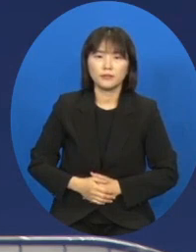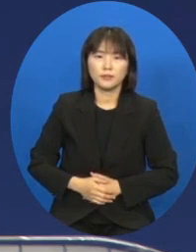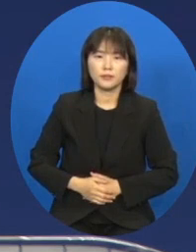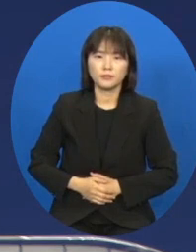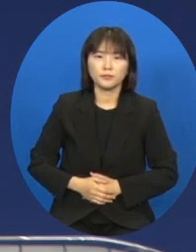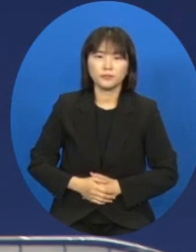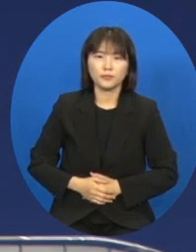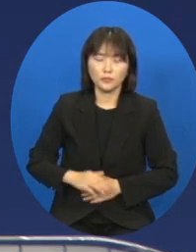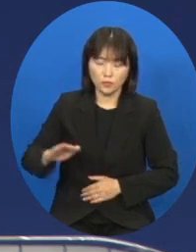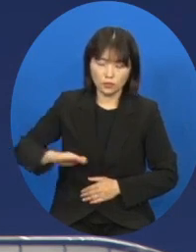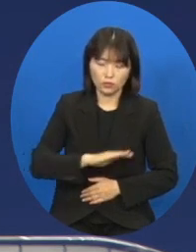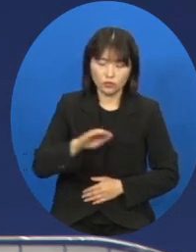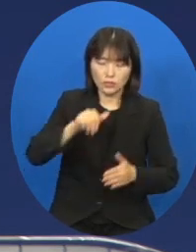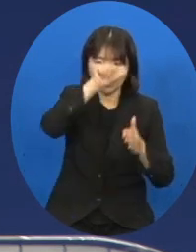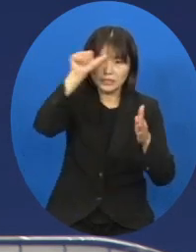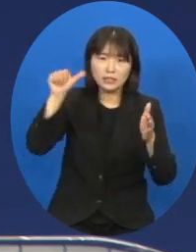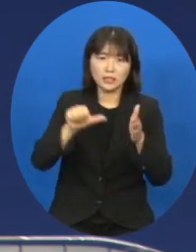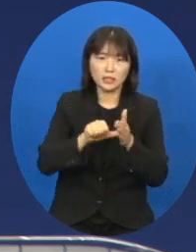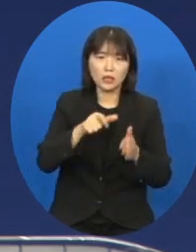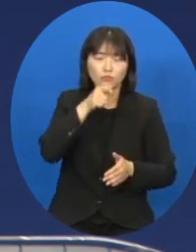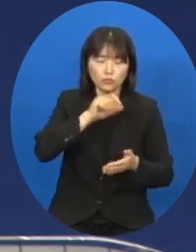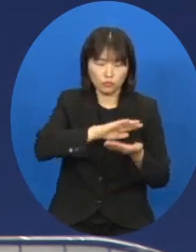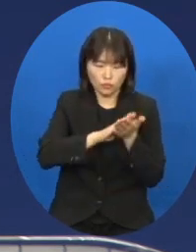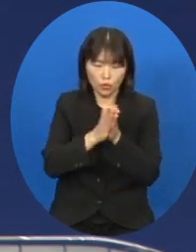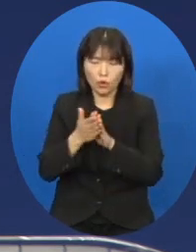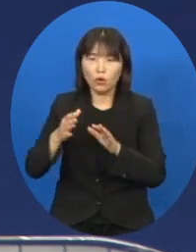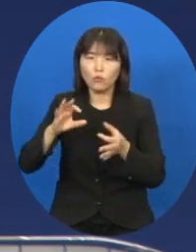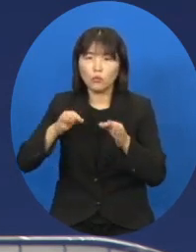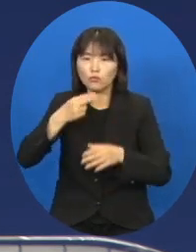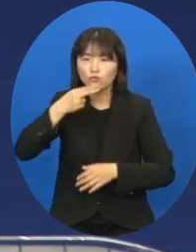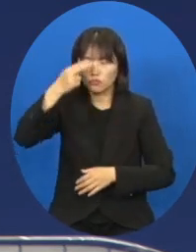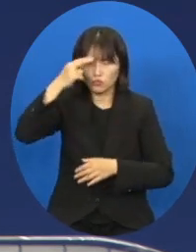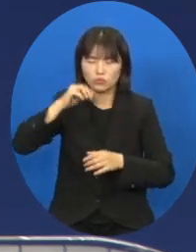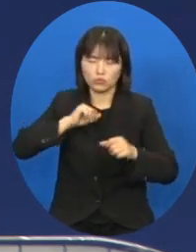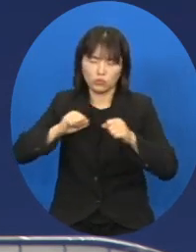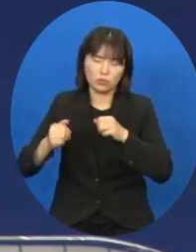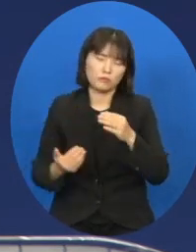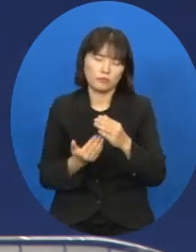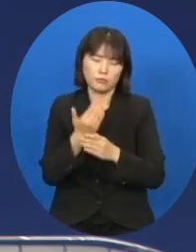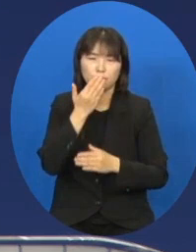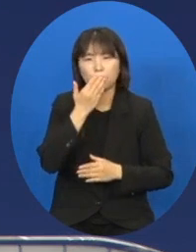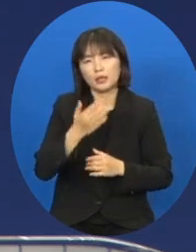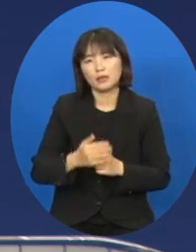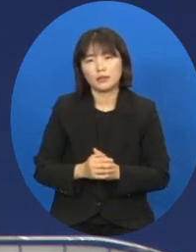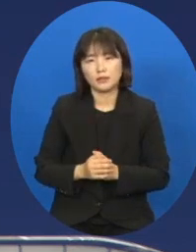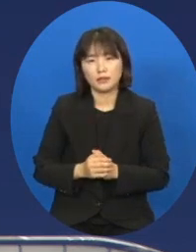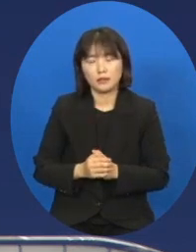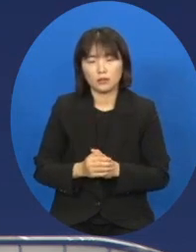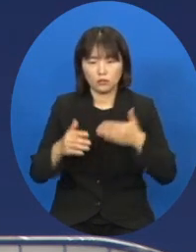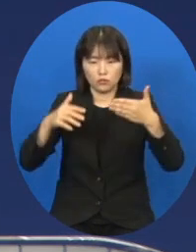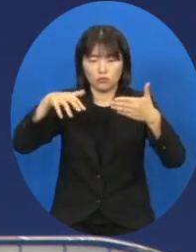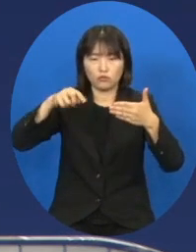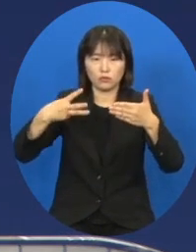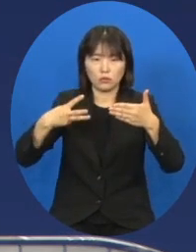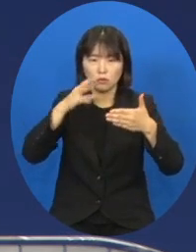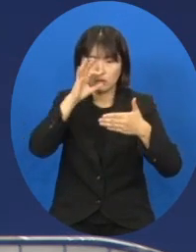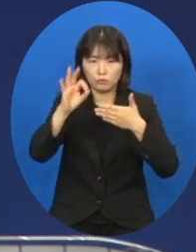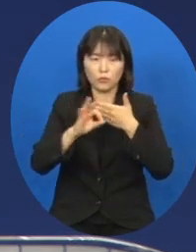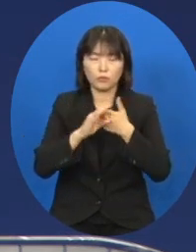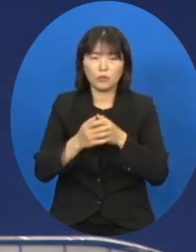비로소 우리 인생에는 물이 변하여 포도주가 되는 역사가 일어나는 겁니다. 9절 말씀에